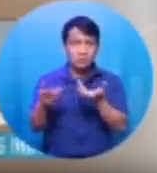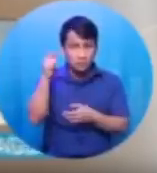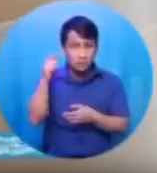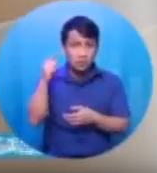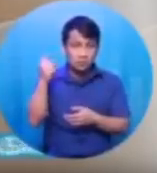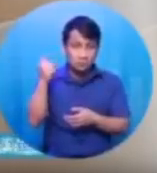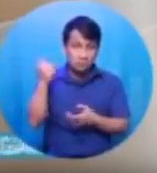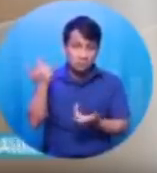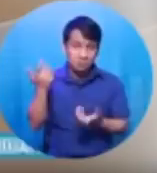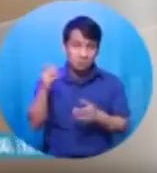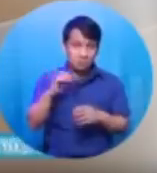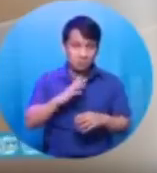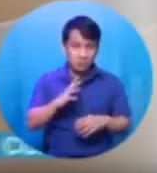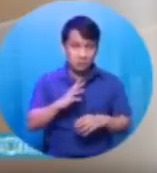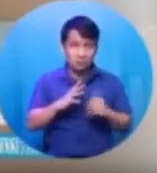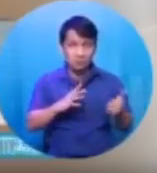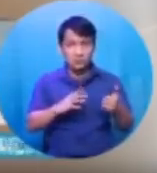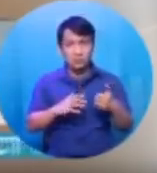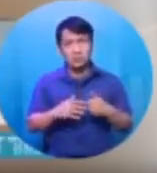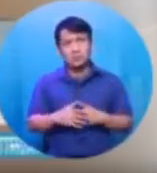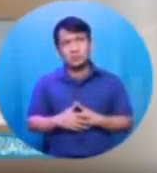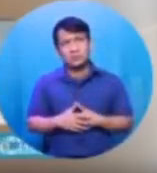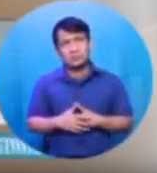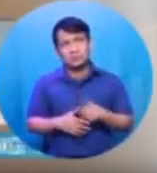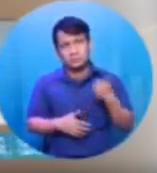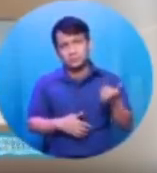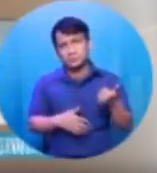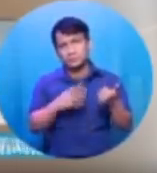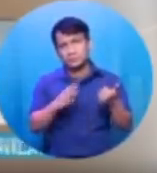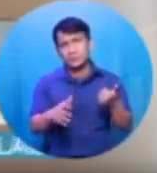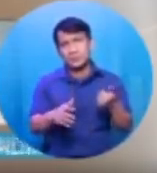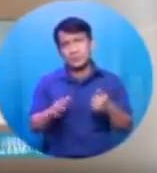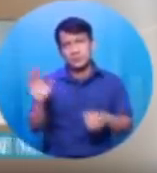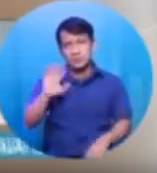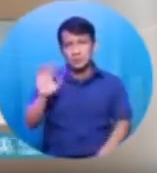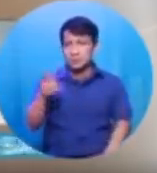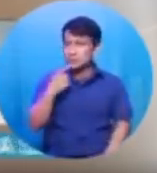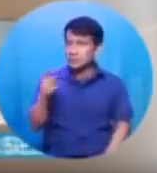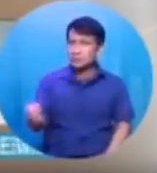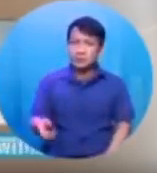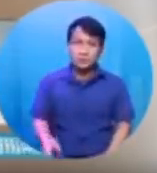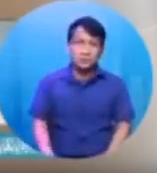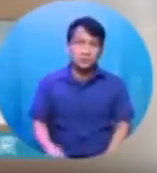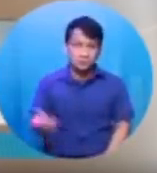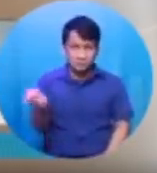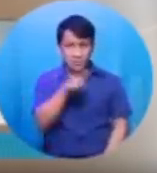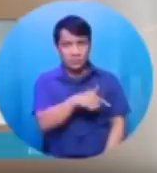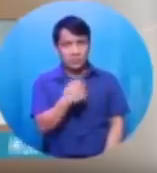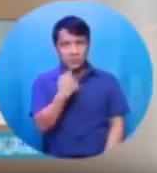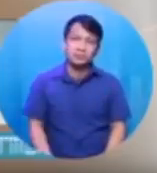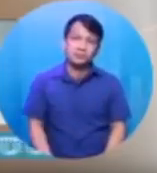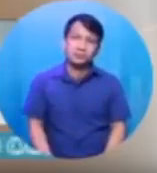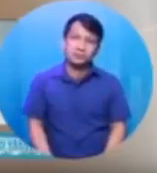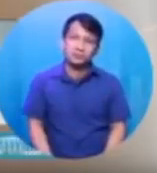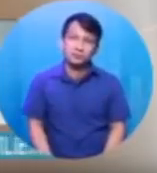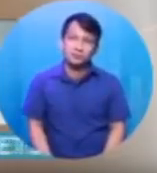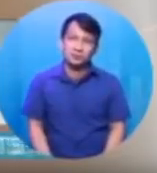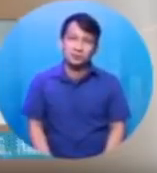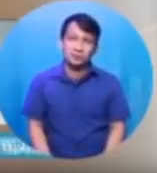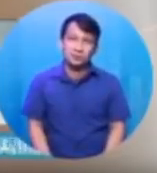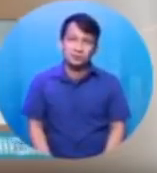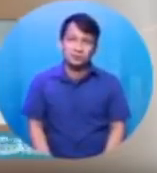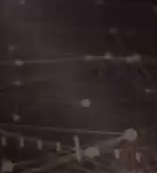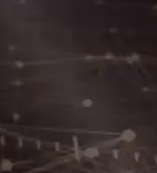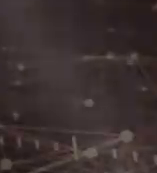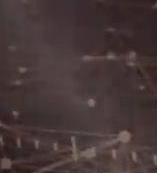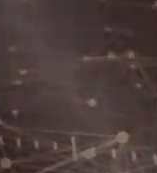tita lang. Okay na sa'yo? Okay. Okay. O sige, paalam ka na kay Sir John. Sir John, paalam ka na kay Beverly. Sir, kuling pa yung ano,